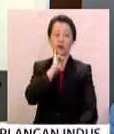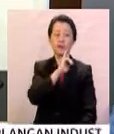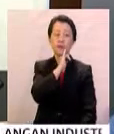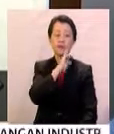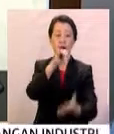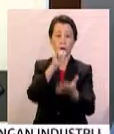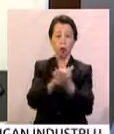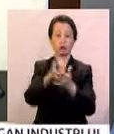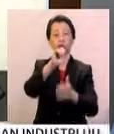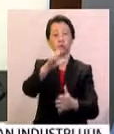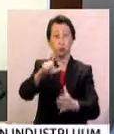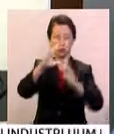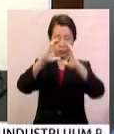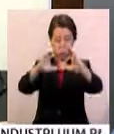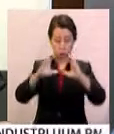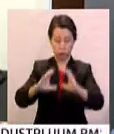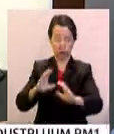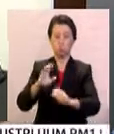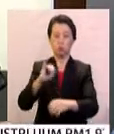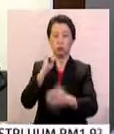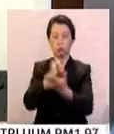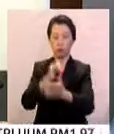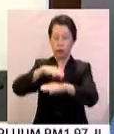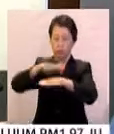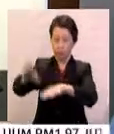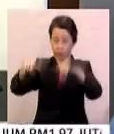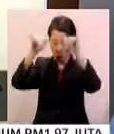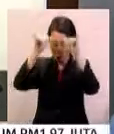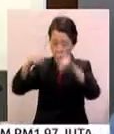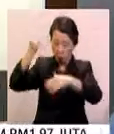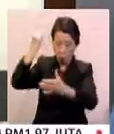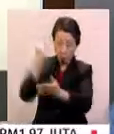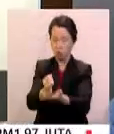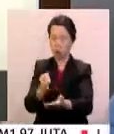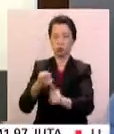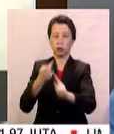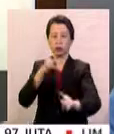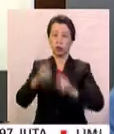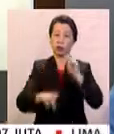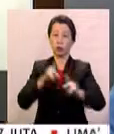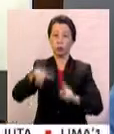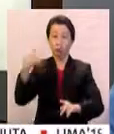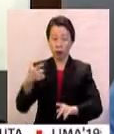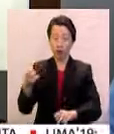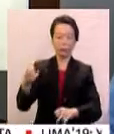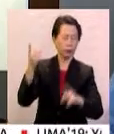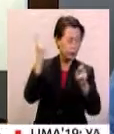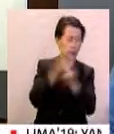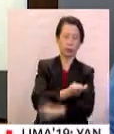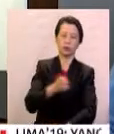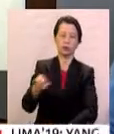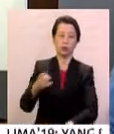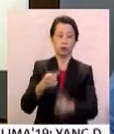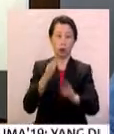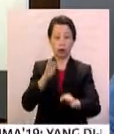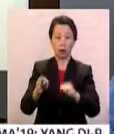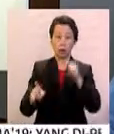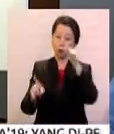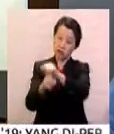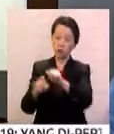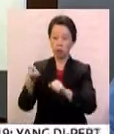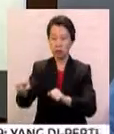cara Israel dia lebih teroris daripada orang lain kalau kena kepada dia